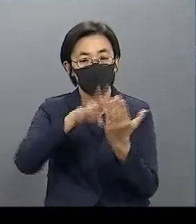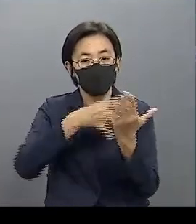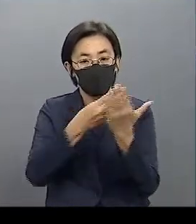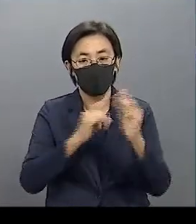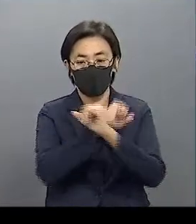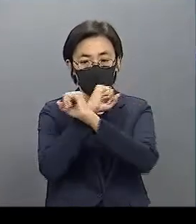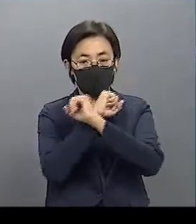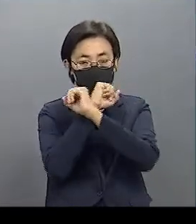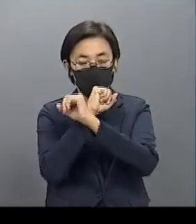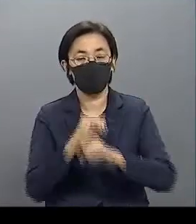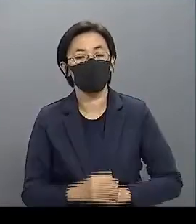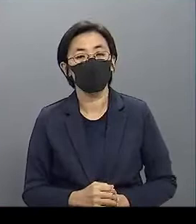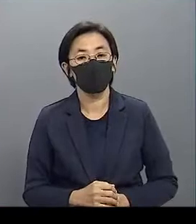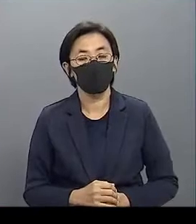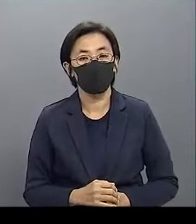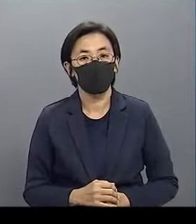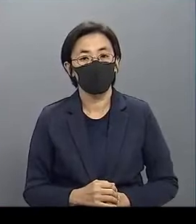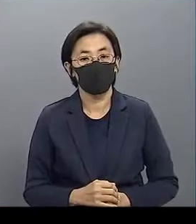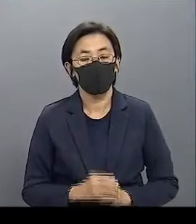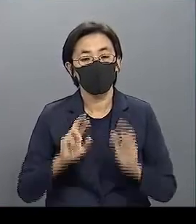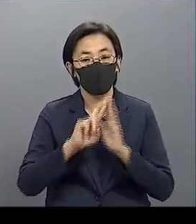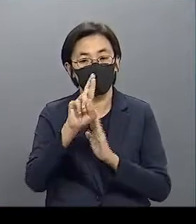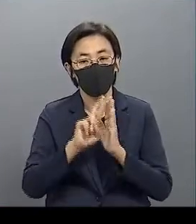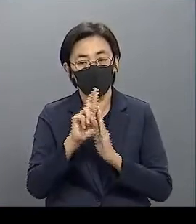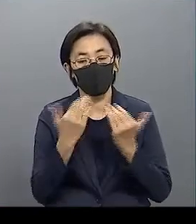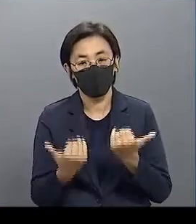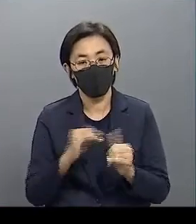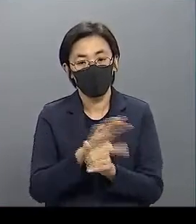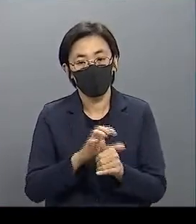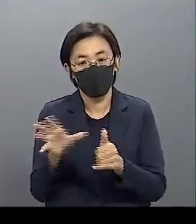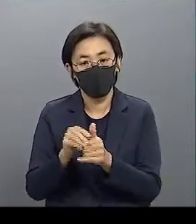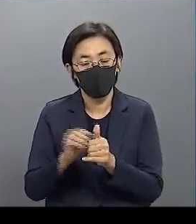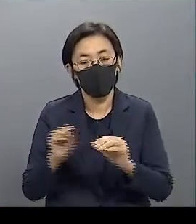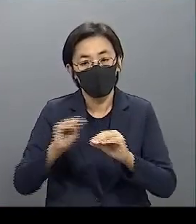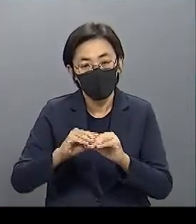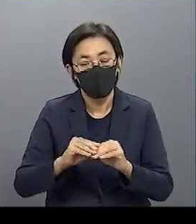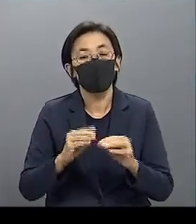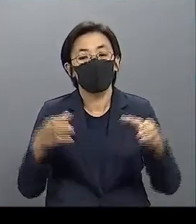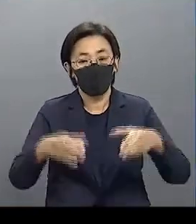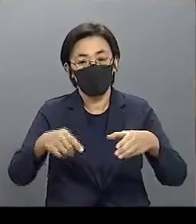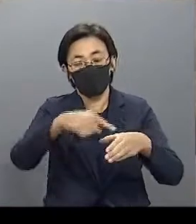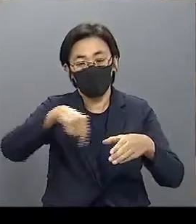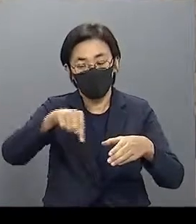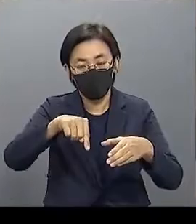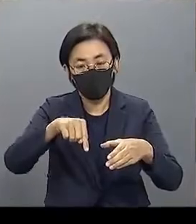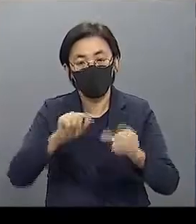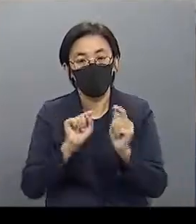ส่วนอีกจังหวัดคือที่เชียงรายนะคะพบผู้ติดเชื้อเพิ่มต่อเนื่องโดยเฉพาะคลัสเตอร์ตำบลตับเต่าอำเภอเทิง